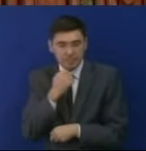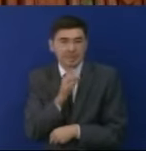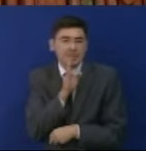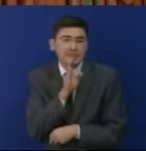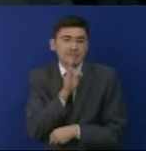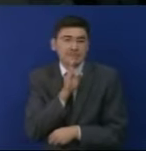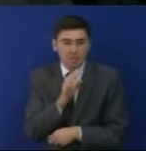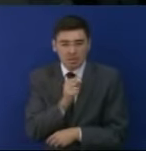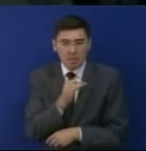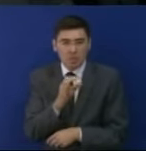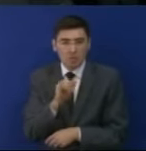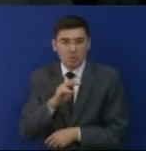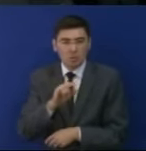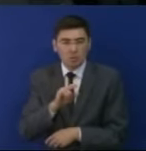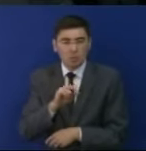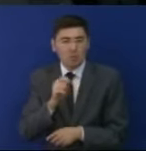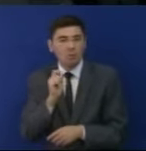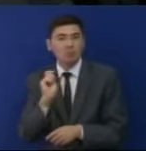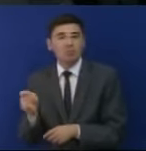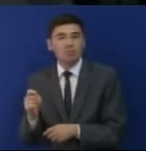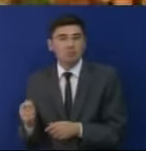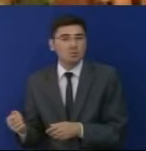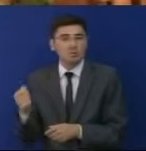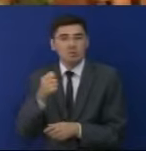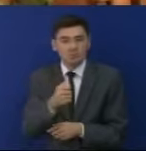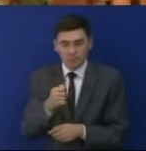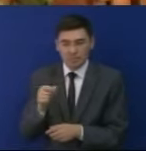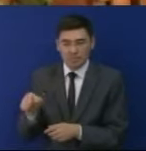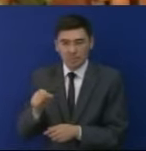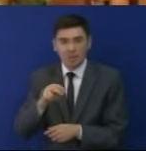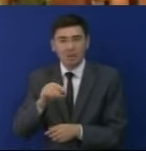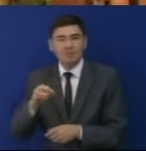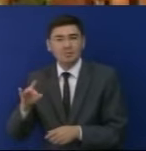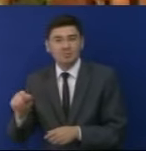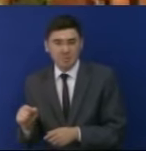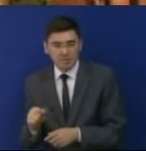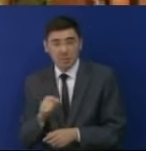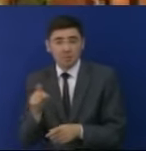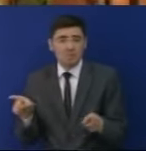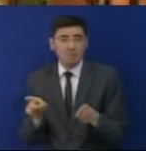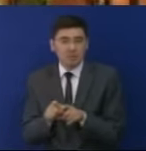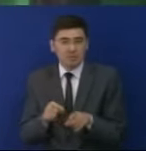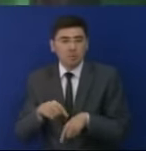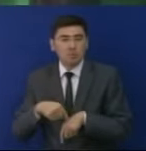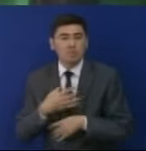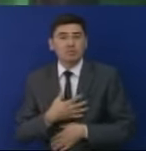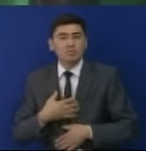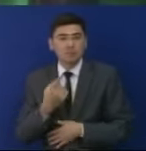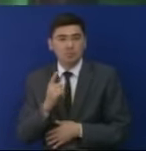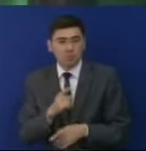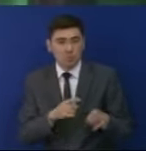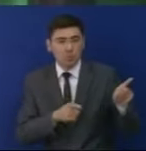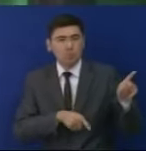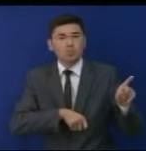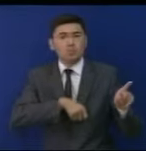Айсулу досталась более опытной актрисе Альмире Айджановой. Девушка отмечает, что также волновалась из-за разницы в возрасте, которую мог заметить